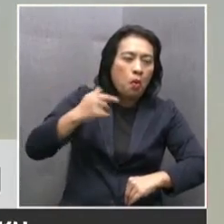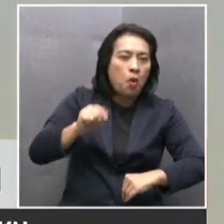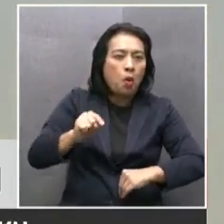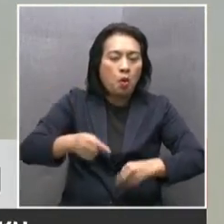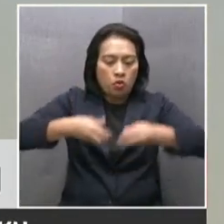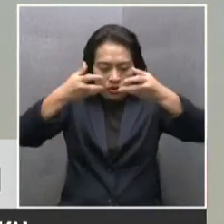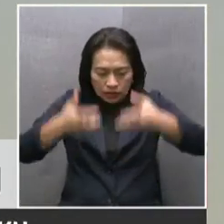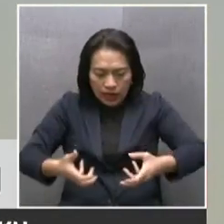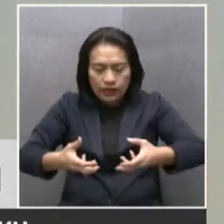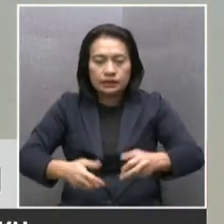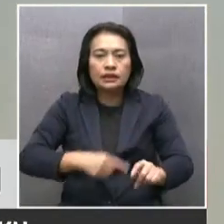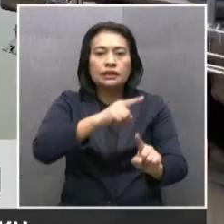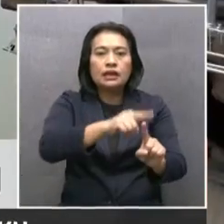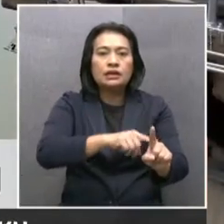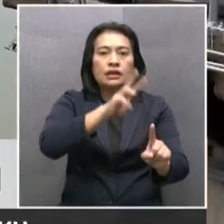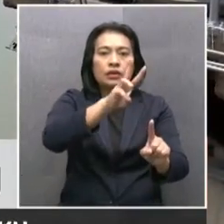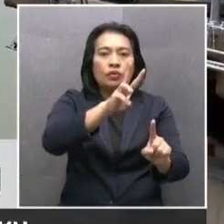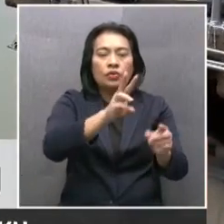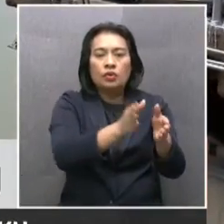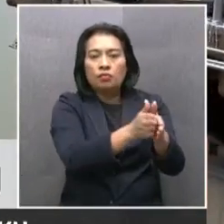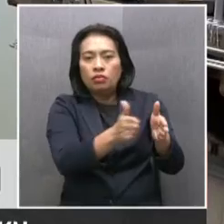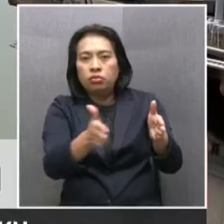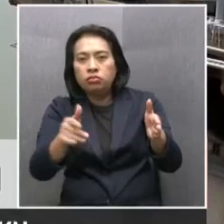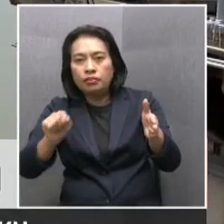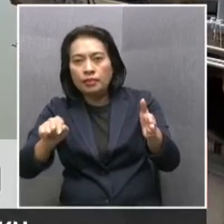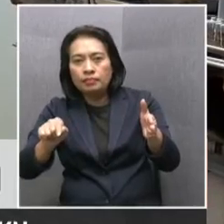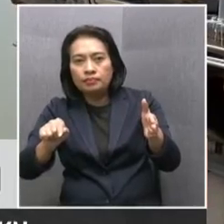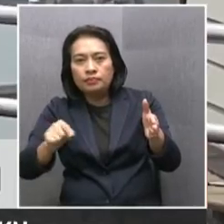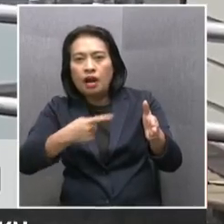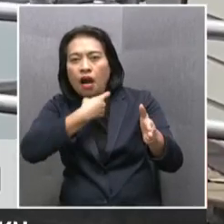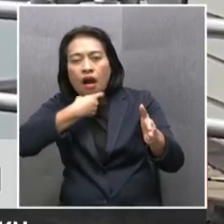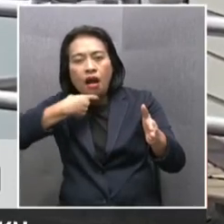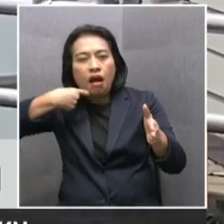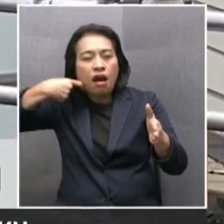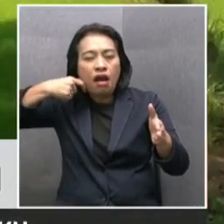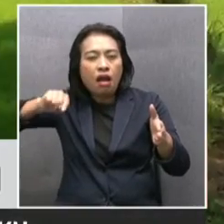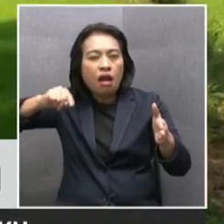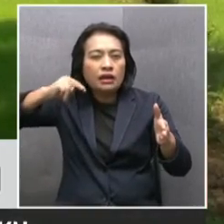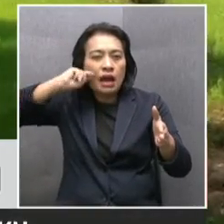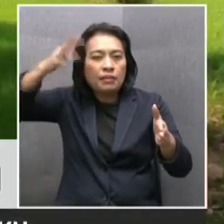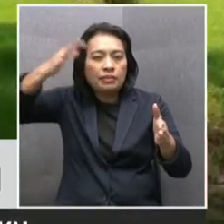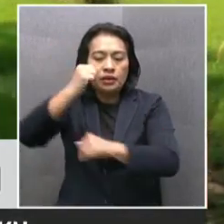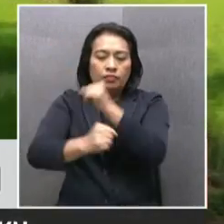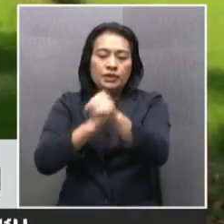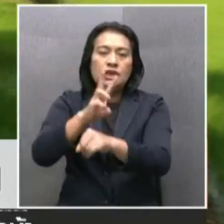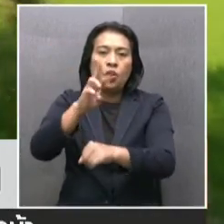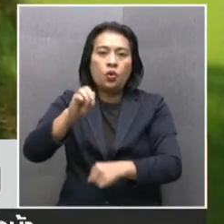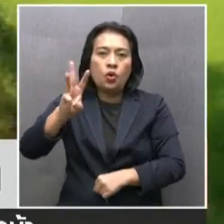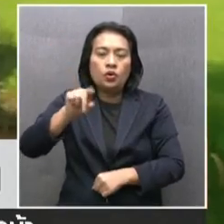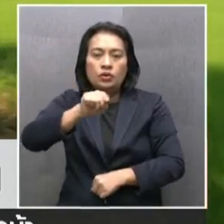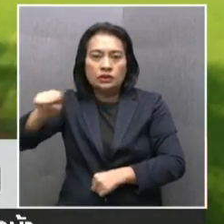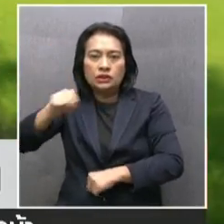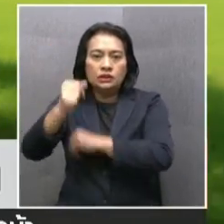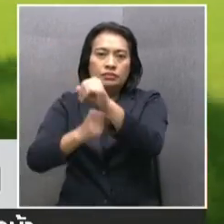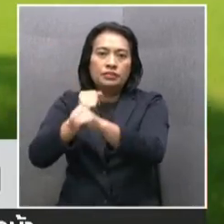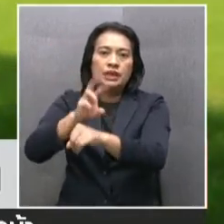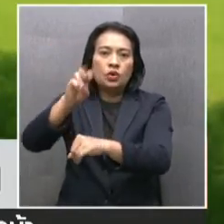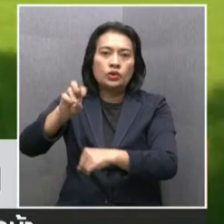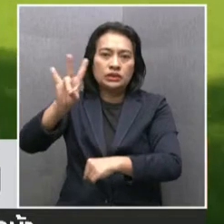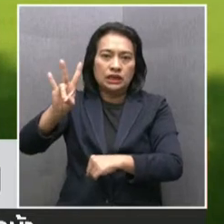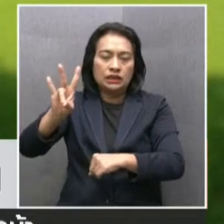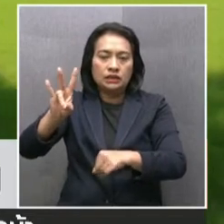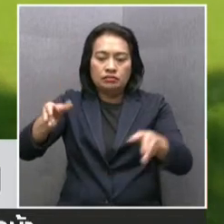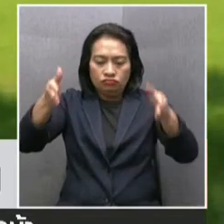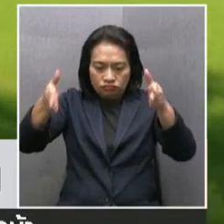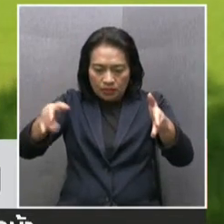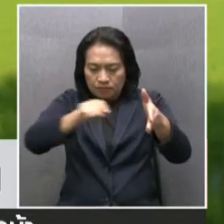งขึ้นตั้งแต่เดือนมิถุนายนเป็นต้นไปซึ่งฤดูแล้งในปี2566ถึง2567นั้นจ